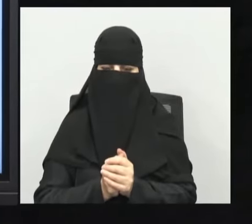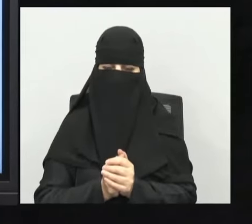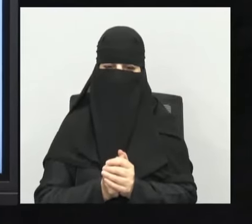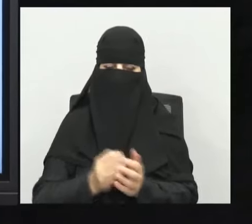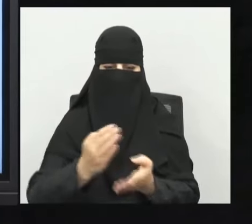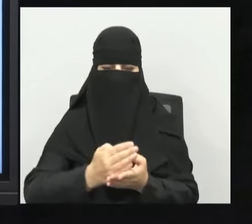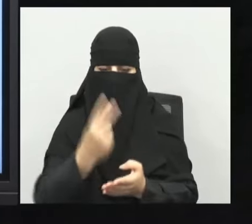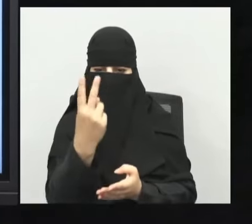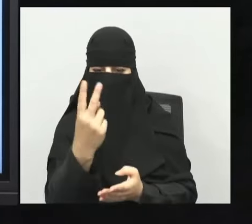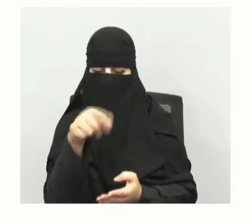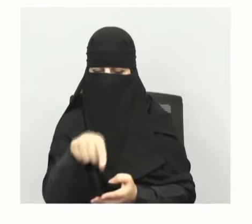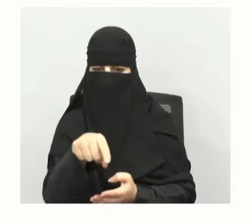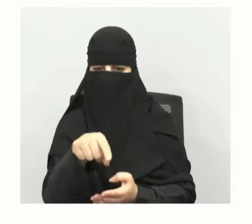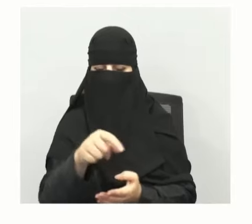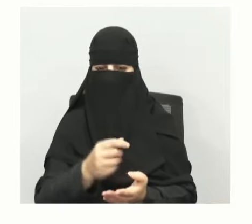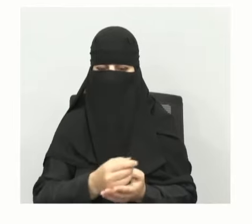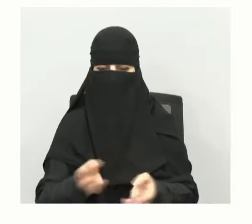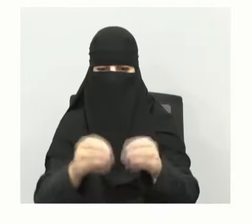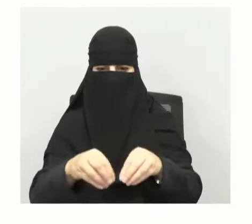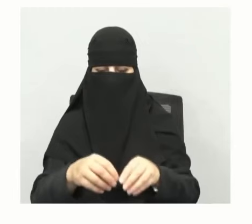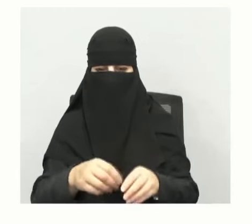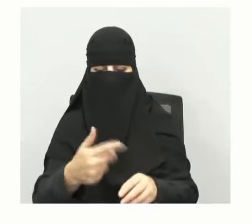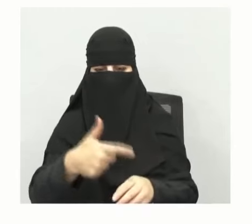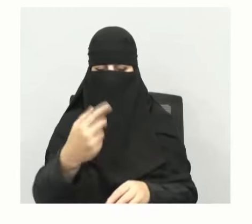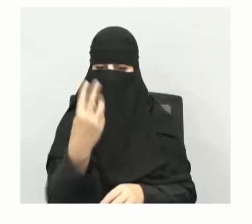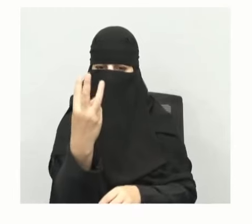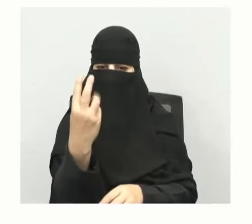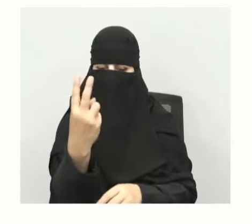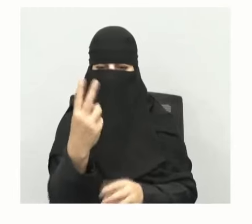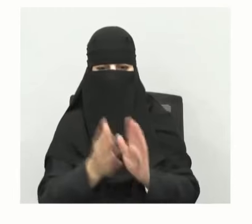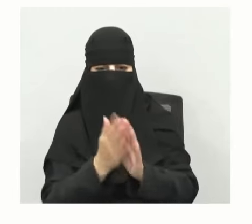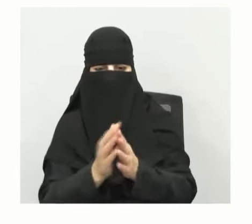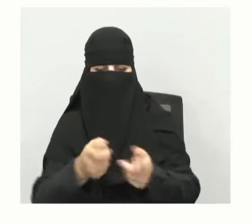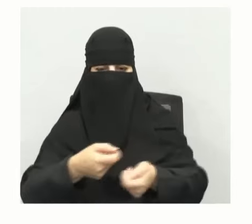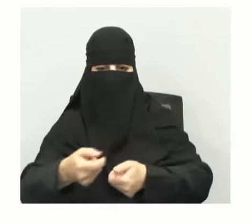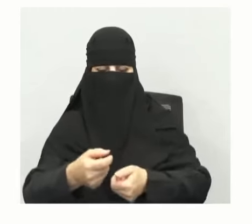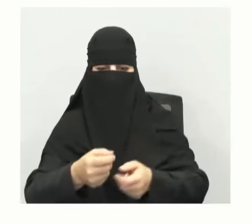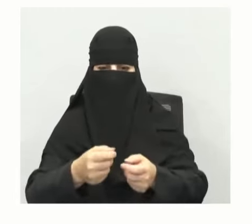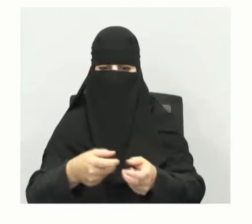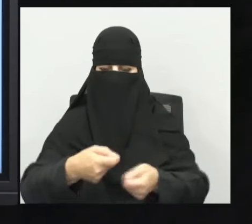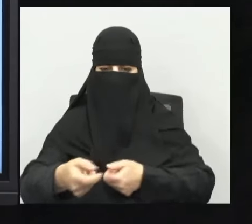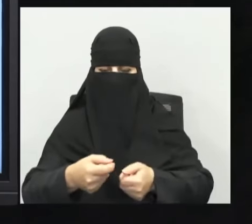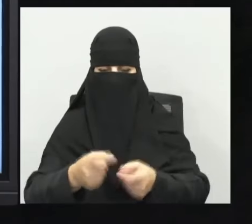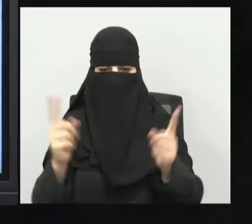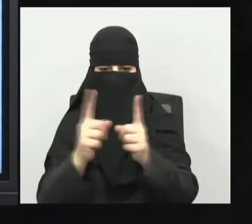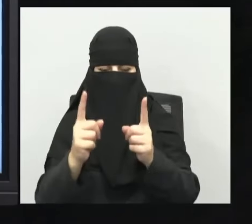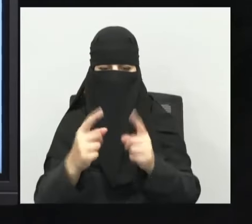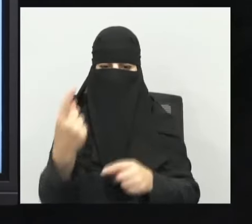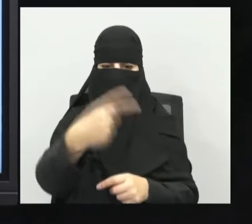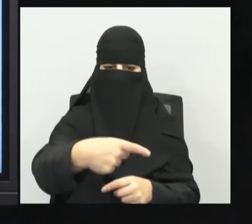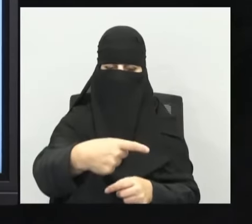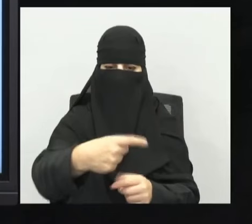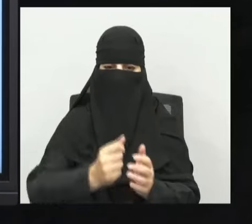التذكرتين الان هنا في هذا المعطى الثاني تذكرتين مجانيه كما اشترى مقابلها عشره صح ولا